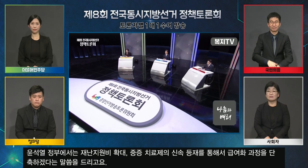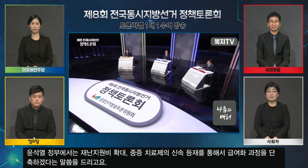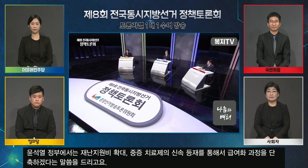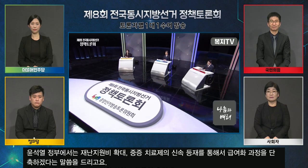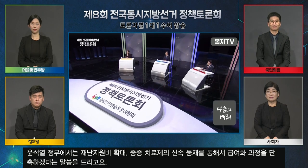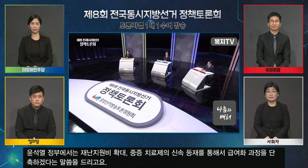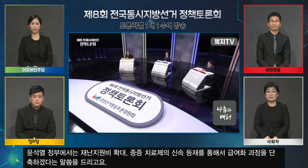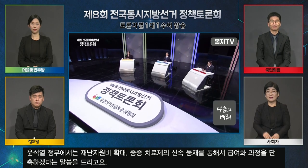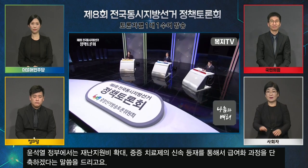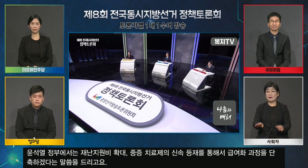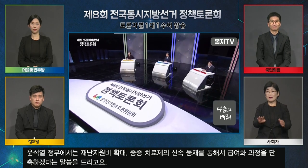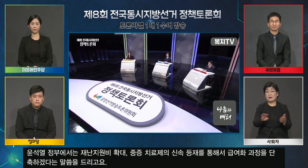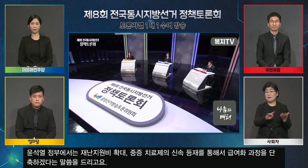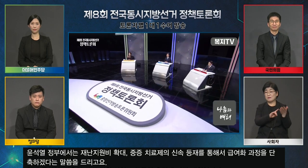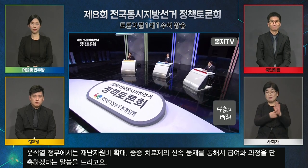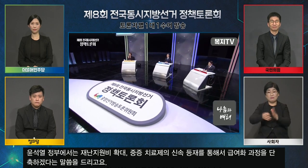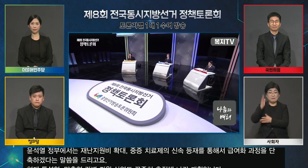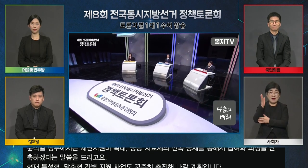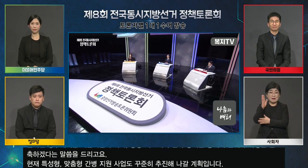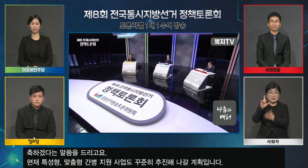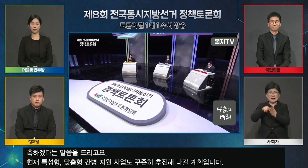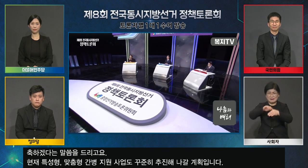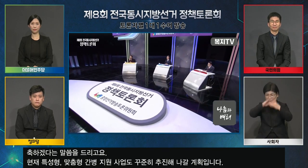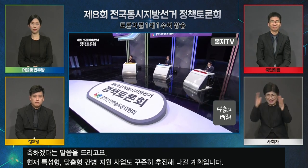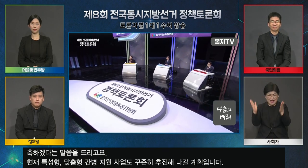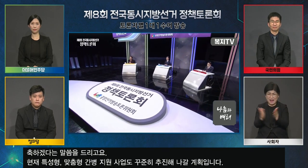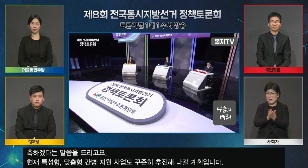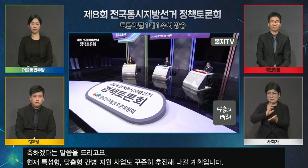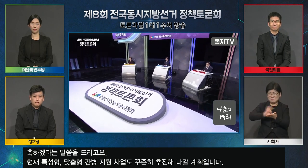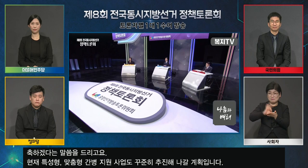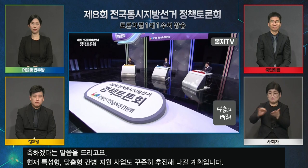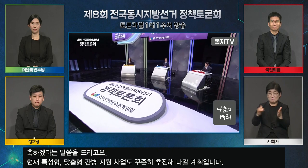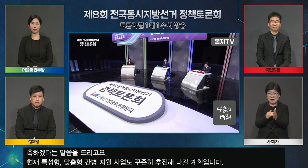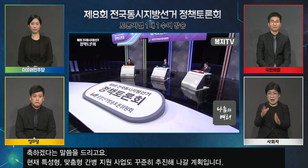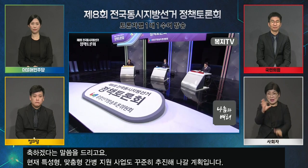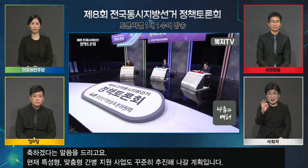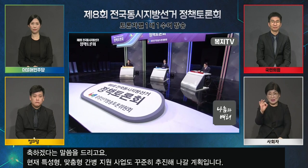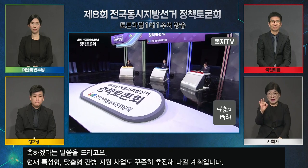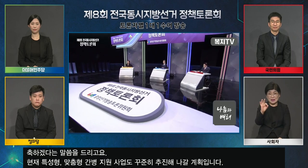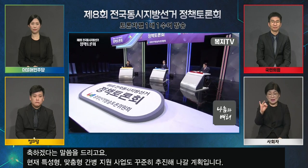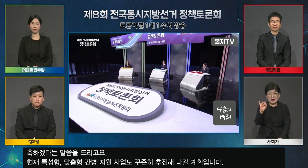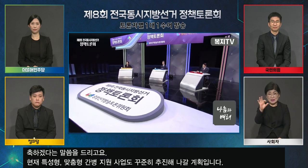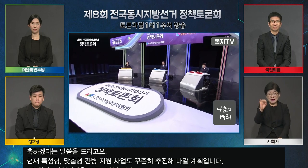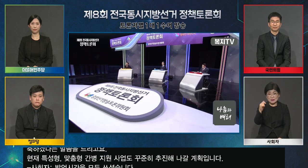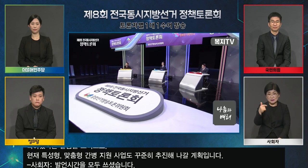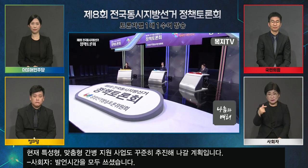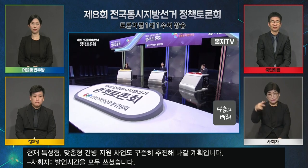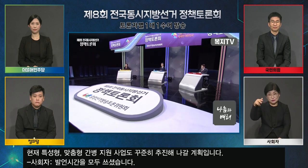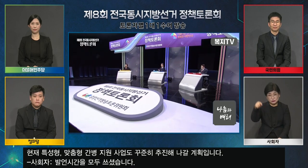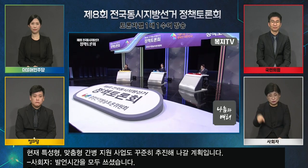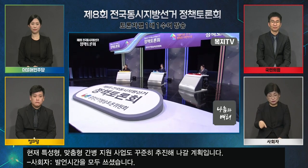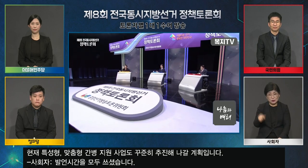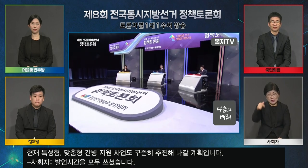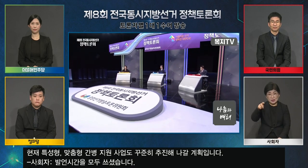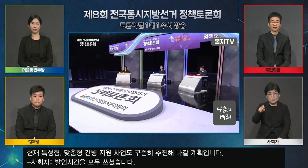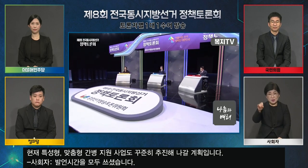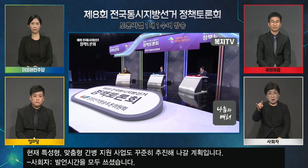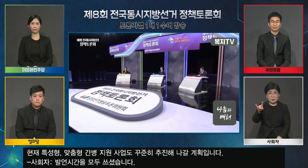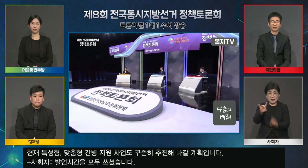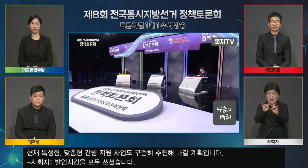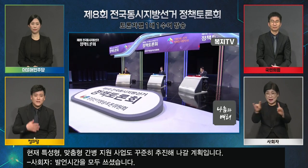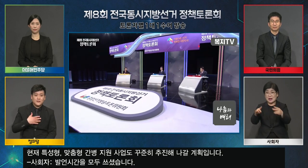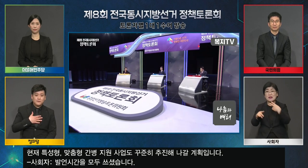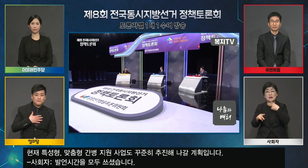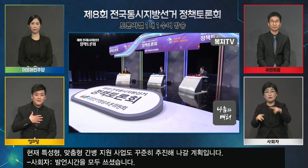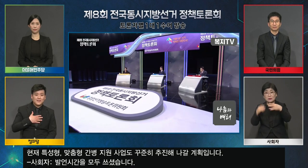자 발언 시간을 모두 쓰셨습니다. 자 우리 의원조 의원님 2분여 또 김영배 의원님 1분여 남았는데 어느 분부터 하시겠습니까? 제가